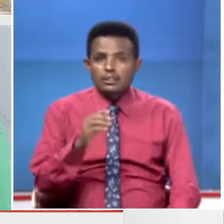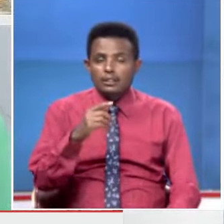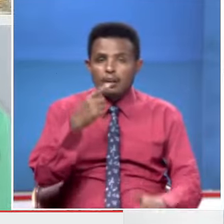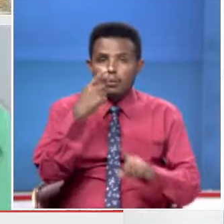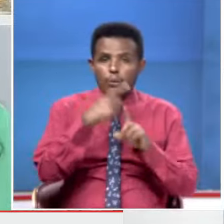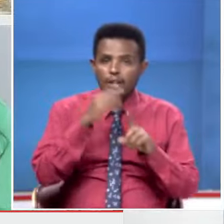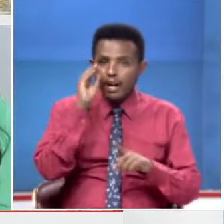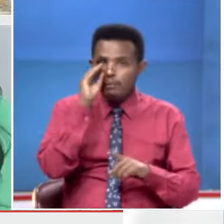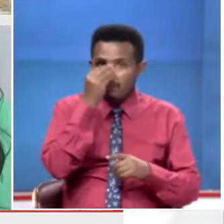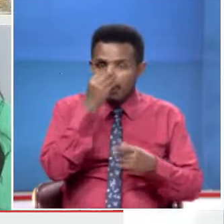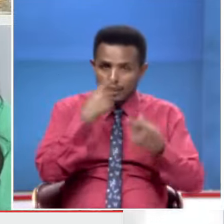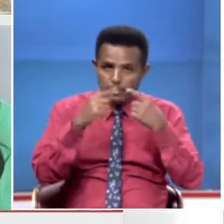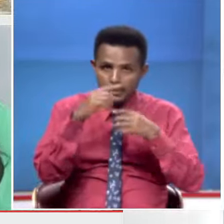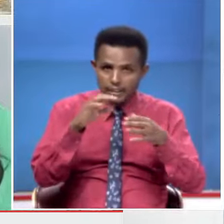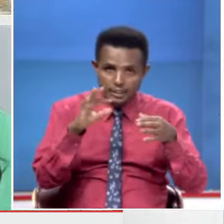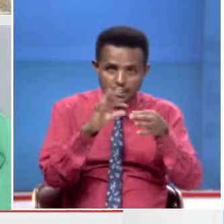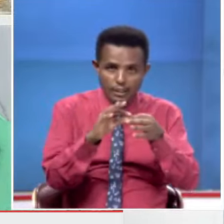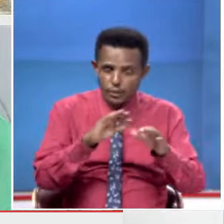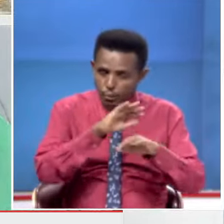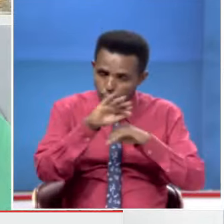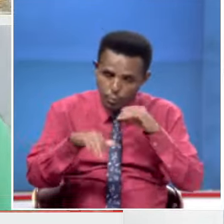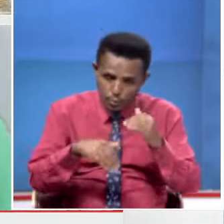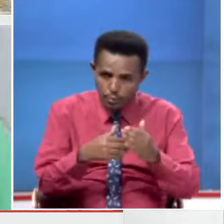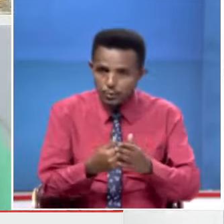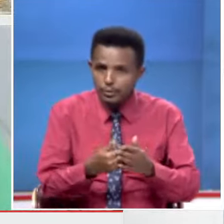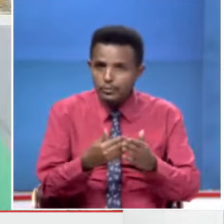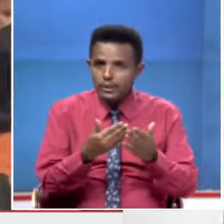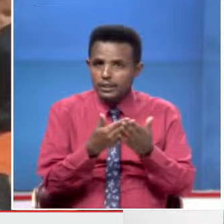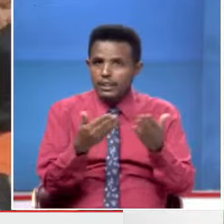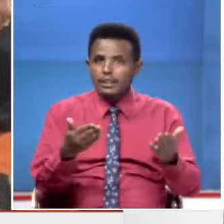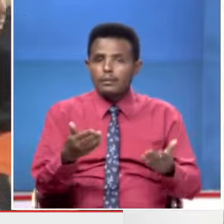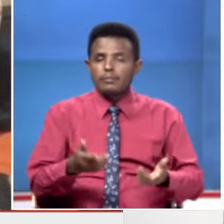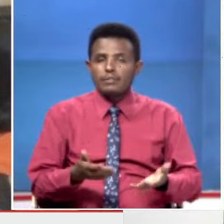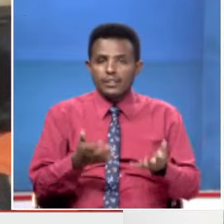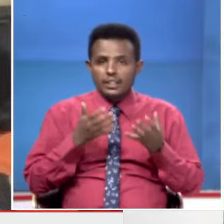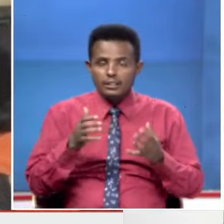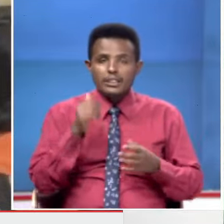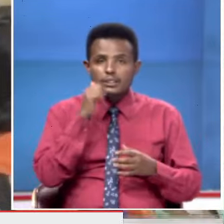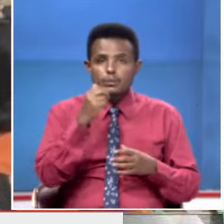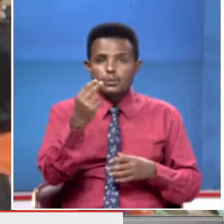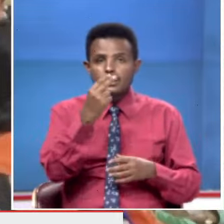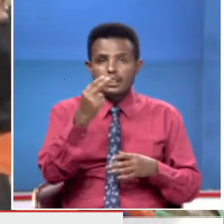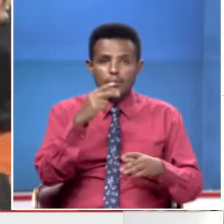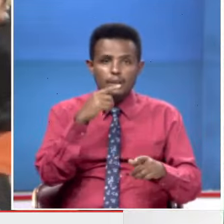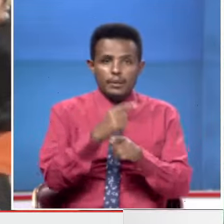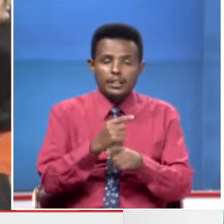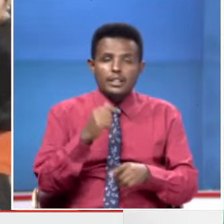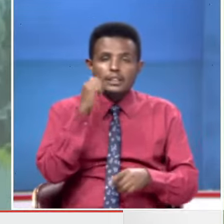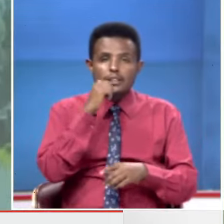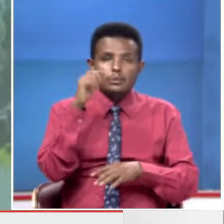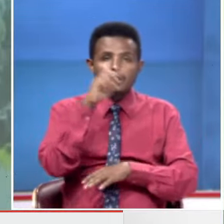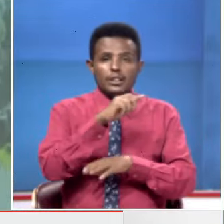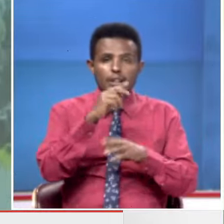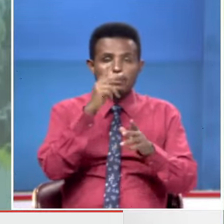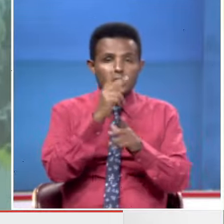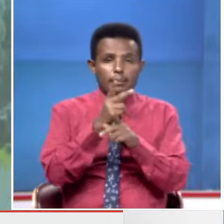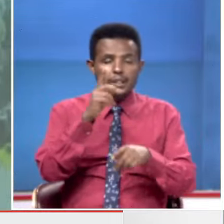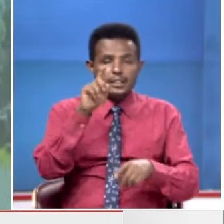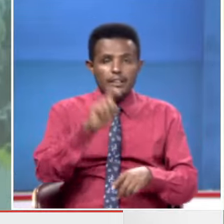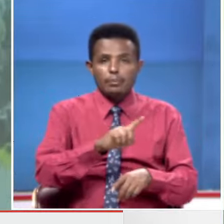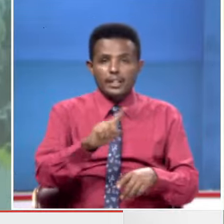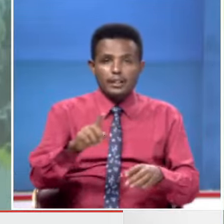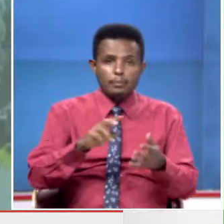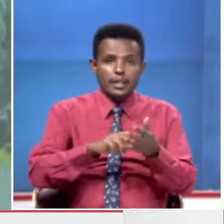ጋር ተያይዞ ና የሁሉንም እንትን ነው የሚፈልገው። የሴቶችን ተጠቃሚነት ለማረጋገጥ የሴቶች ቀንን መጠበቅ እንደማይገባ